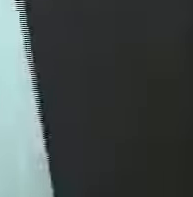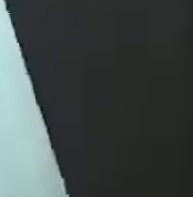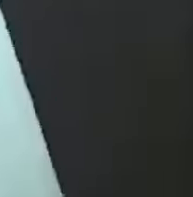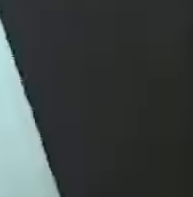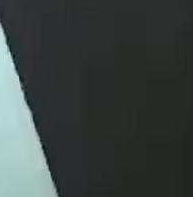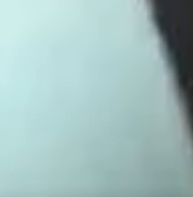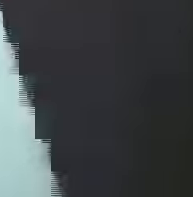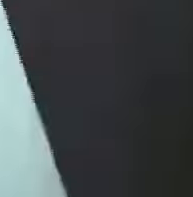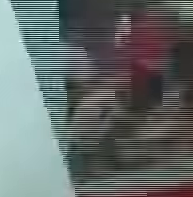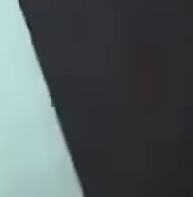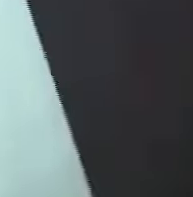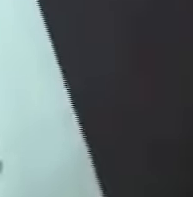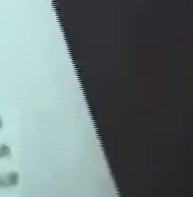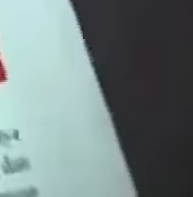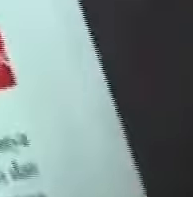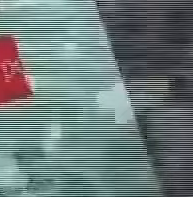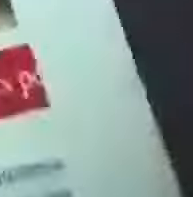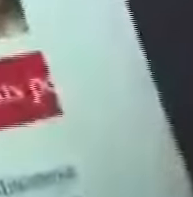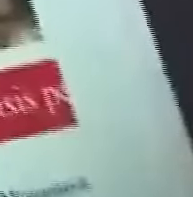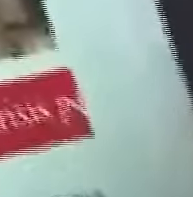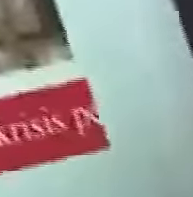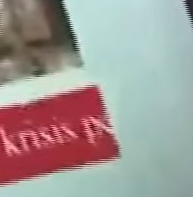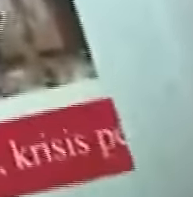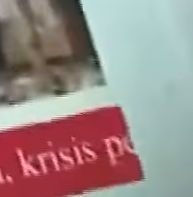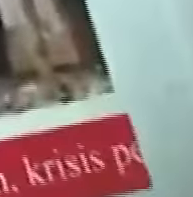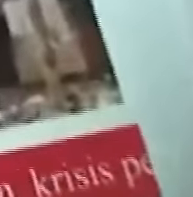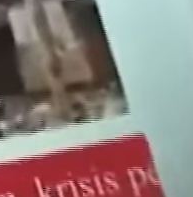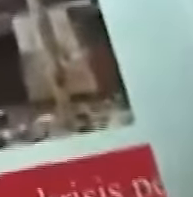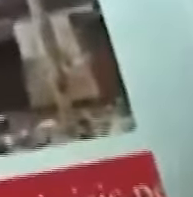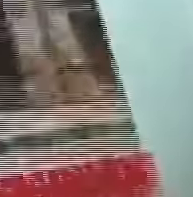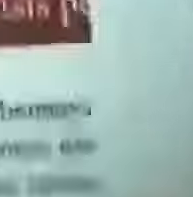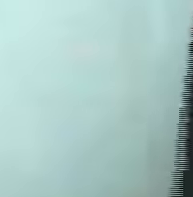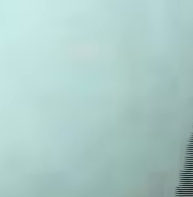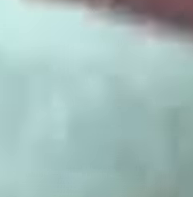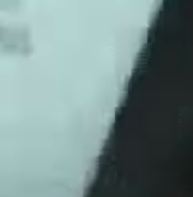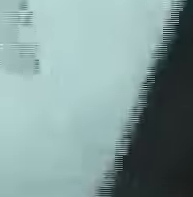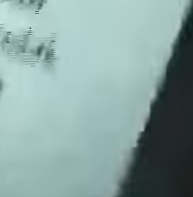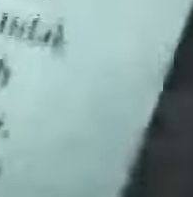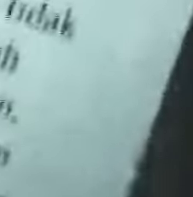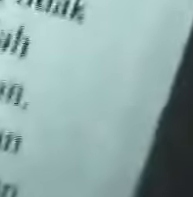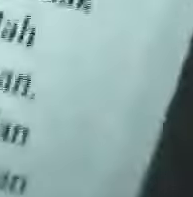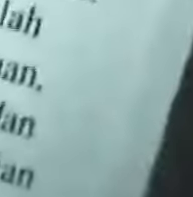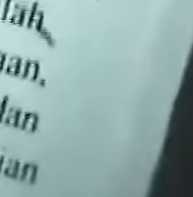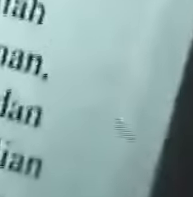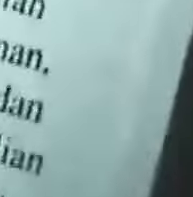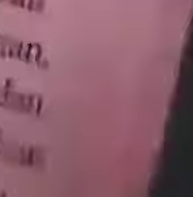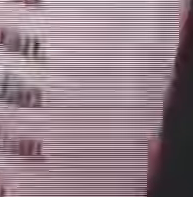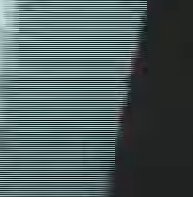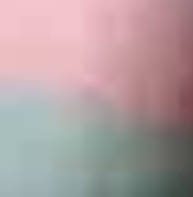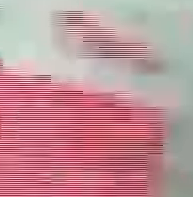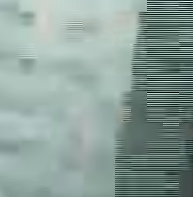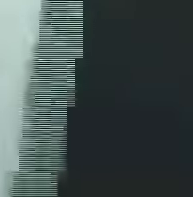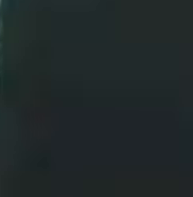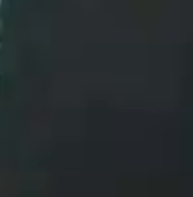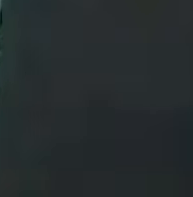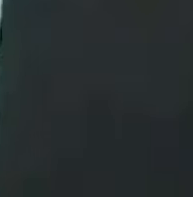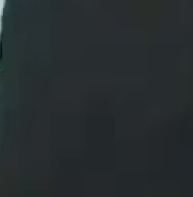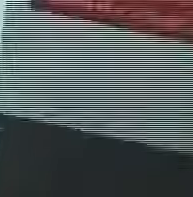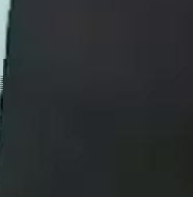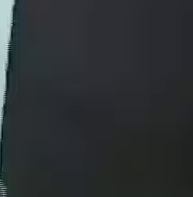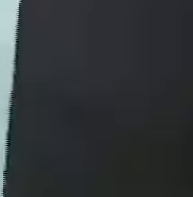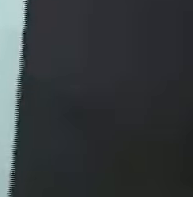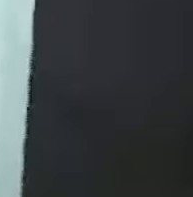Minimnya suara rakyat telah melahirkan pemimpin yang tidak mampu mengatasi masalah mendasar seperti kemiskinan, krisis pendidikan, korupsi,